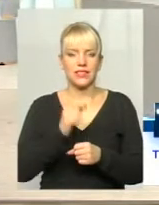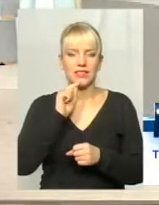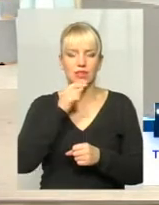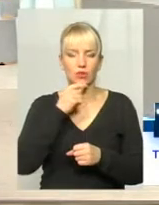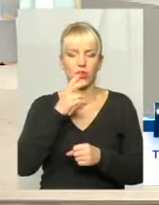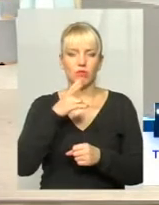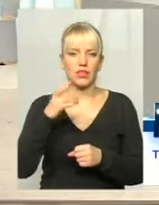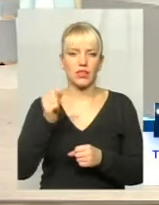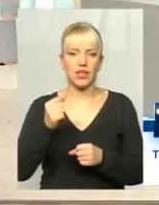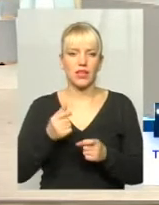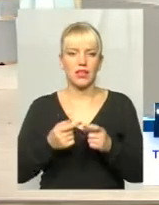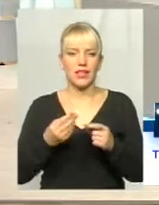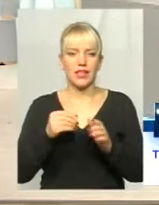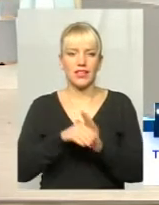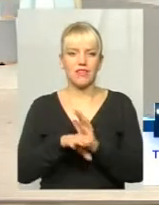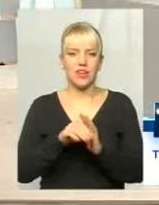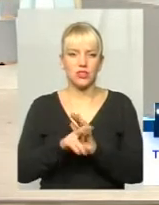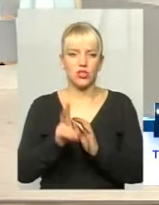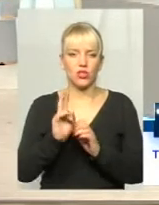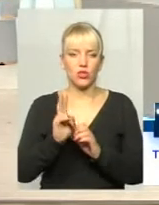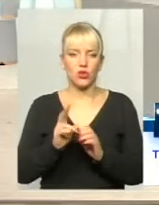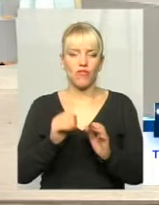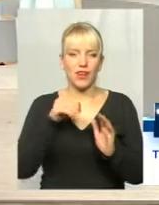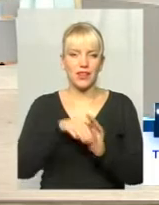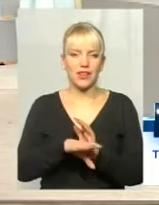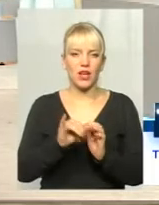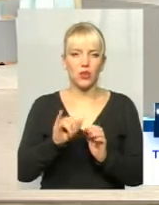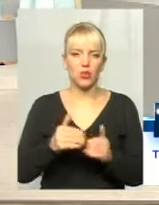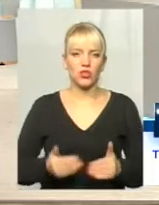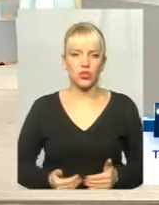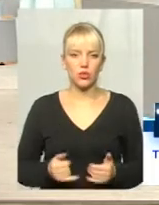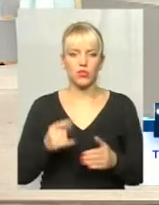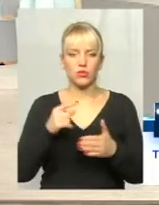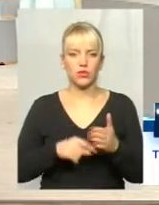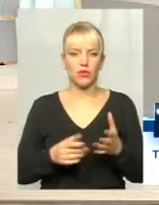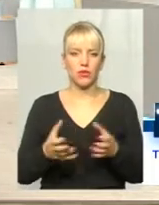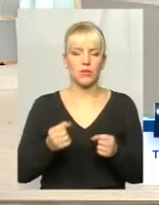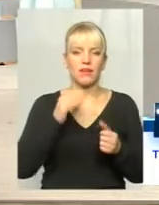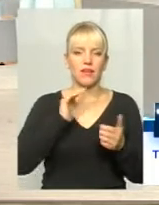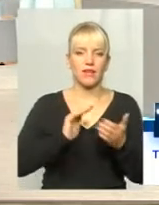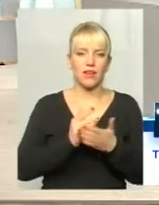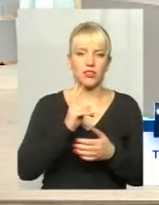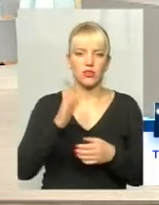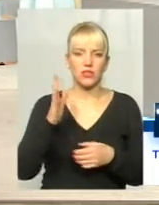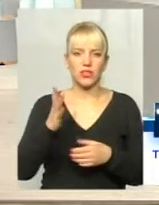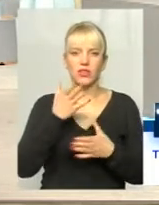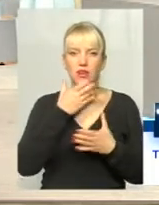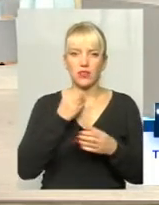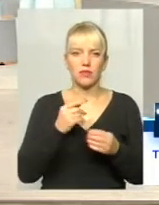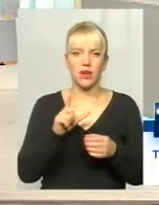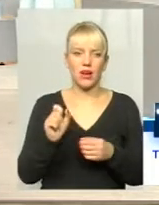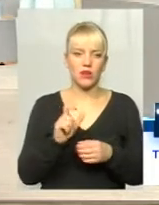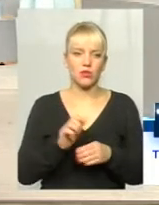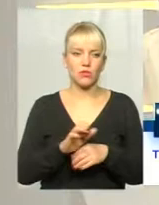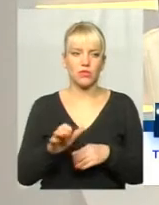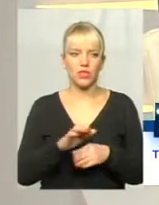на тому інвесторі, який вкладає в житло і сподівається отримати якісну квартиру з хорошим газопостачанням